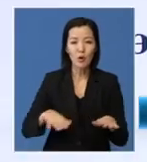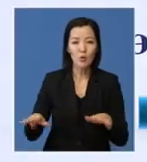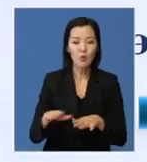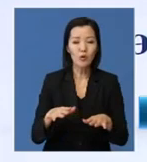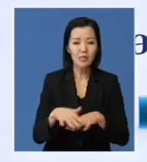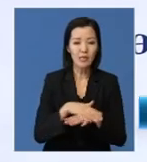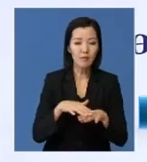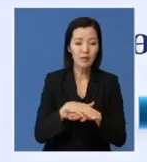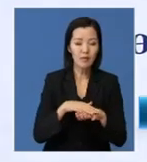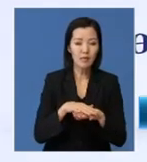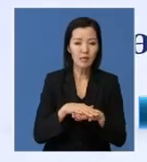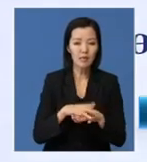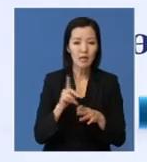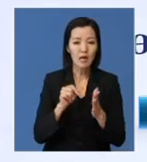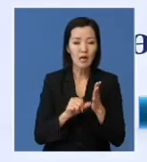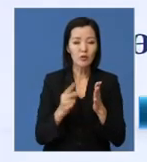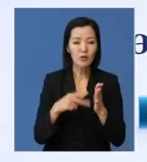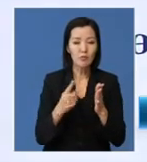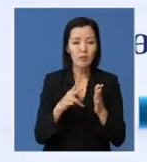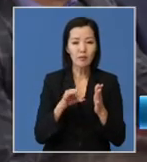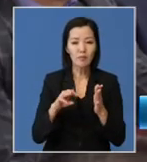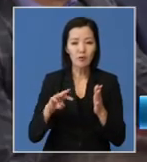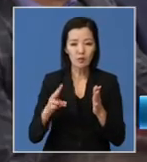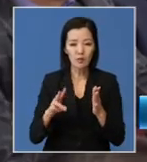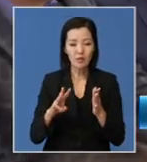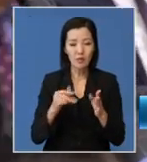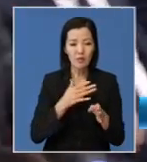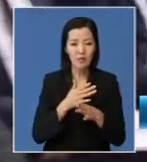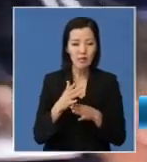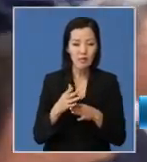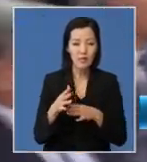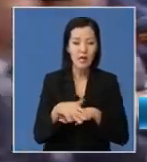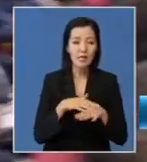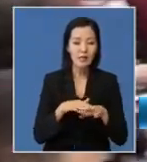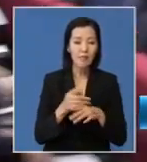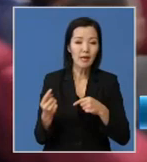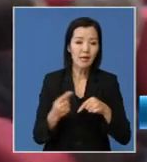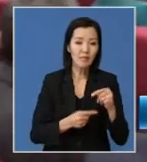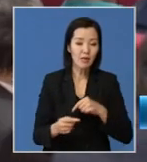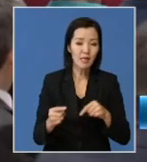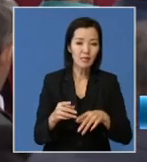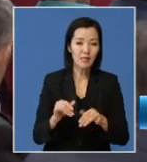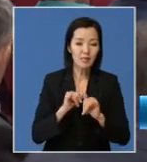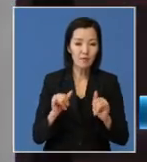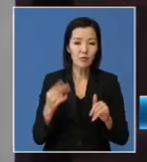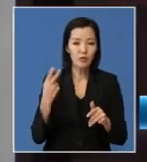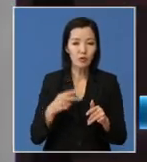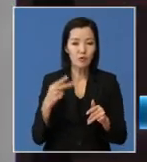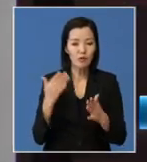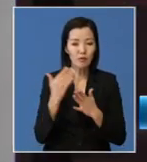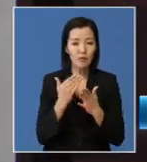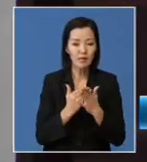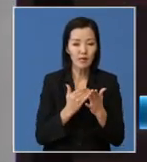нарығын дамытуға 621 миллион теңге қарастырылды. Нәтижесінде жаппай кәсіпкерлікті дамыту, бизнестің жол картасы 2020